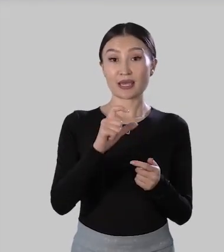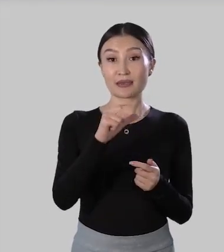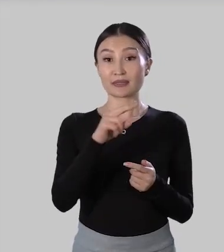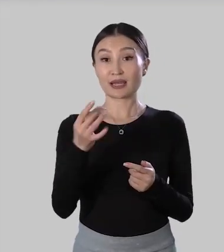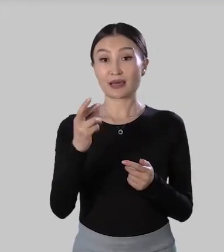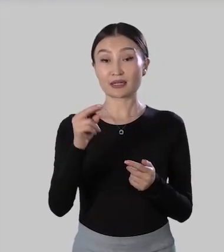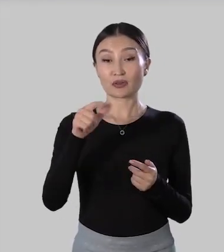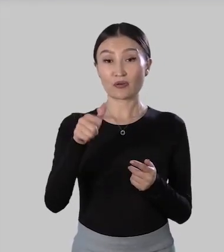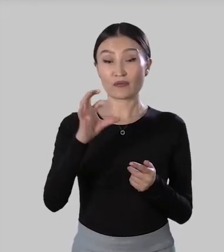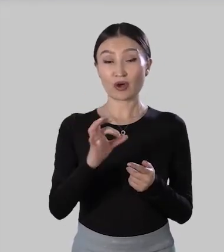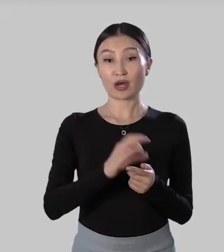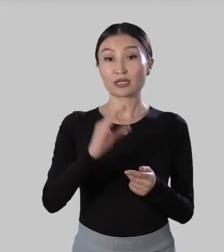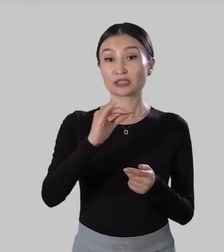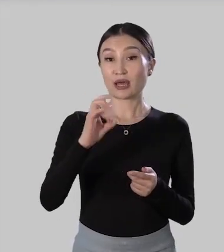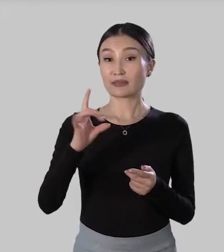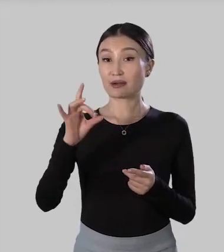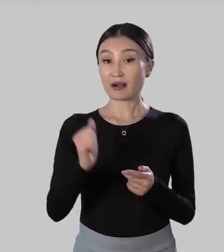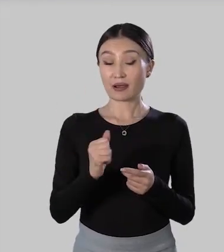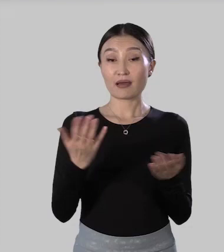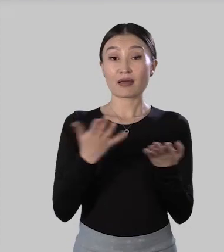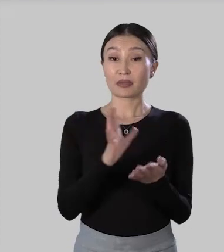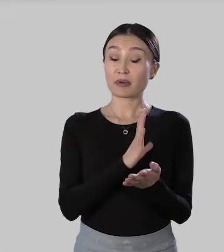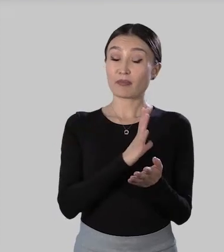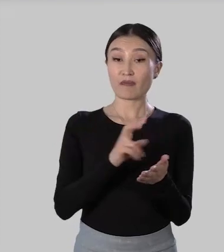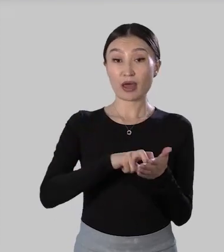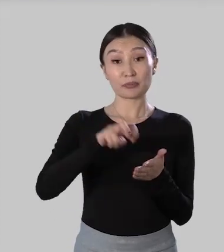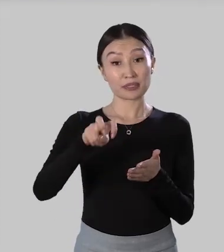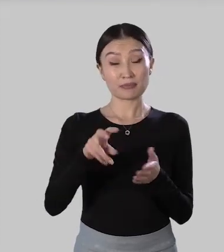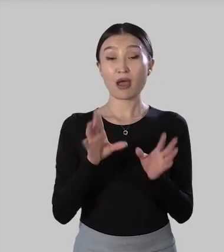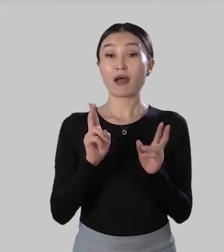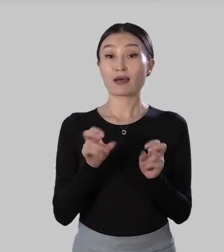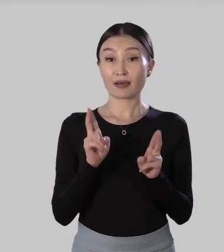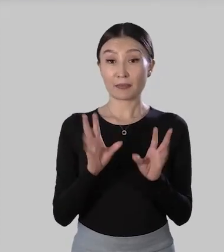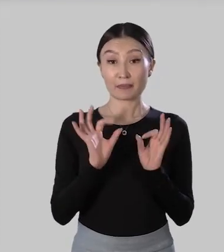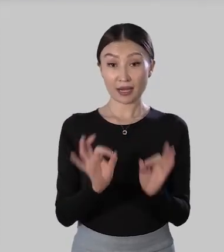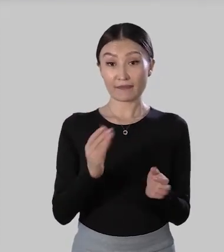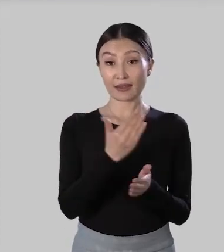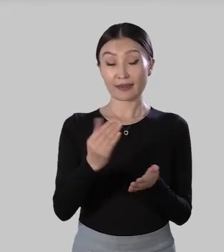эпистолярного жанра? Какими бывают письма и как правильно их